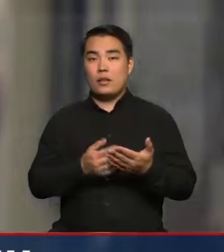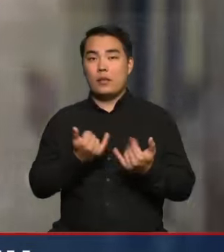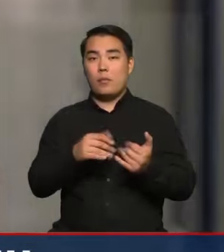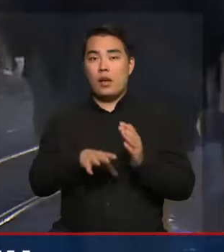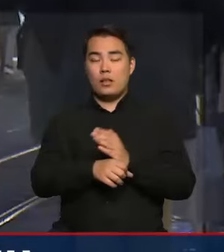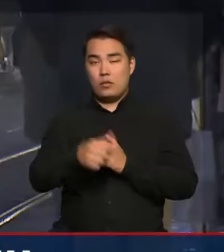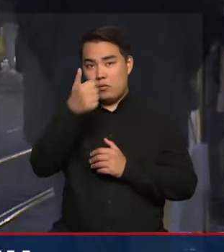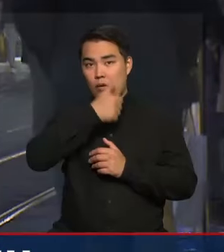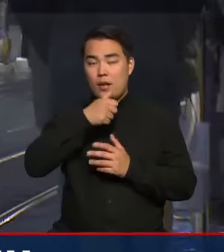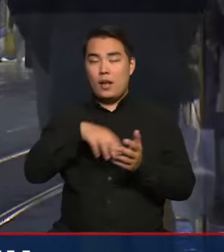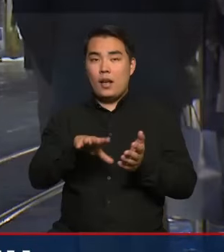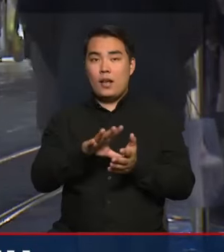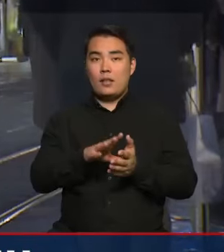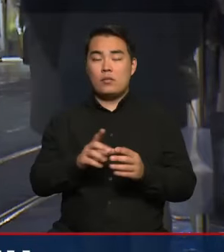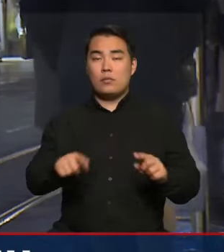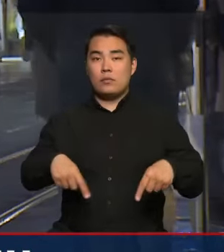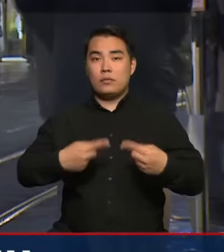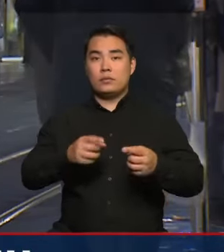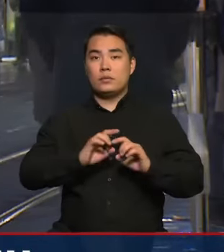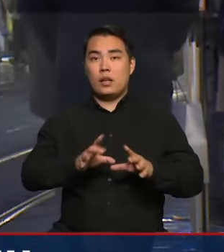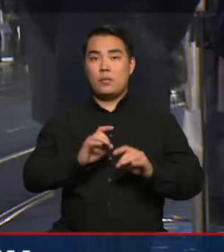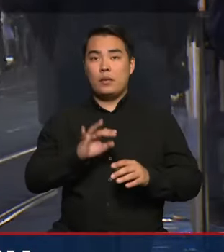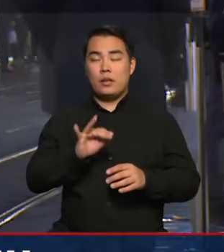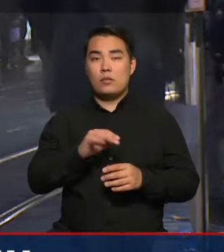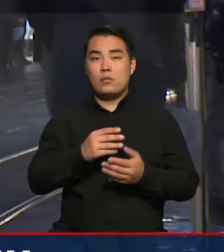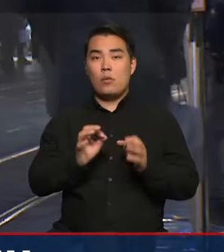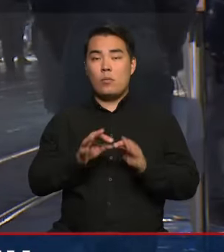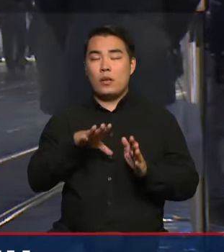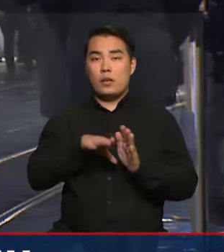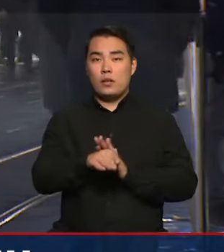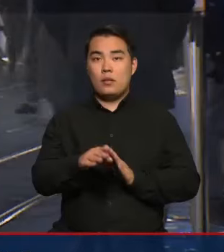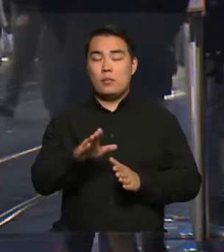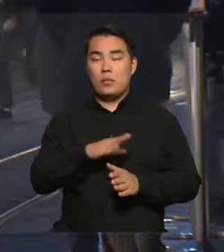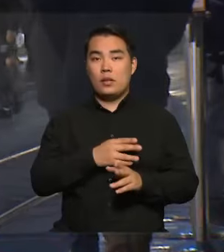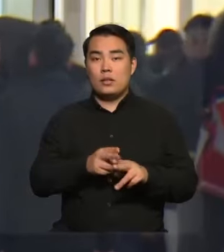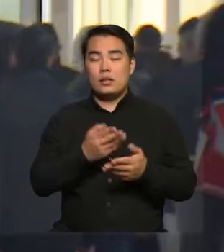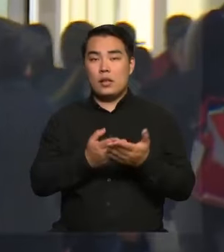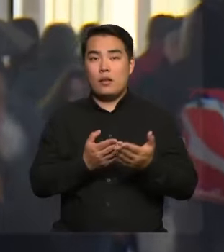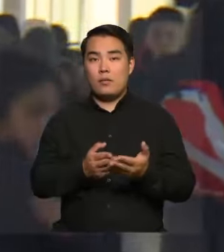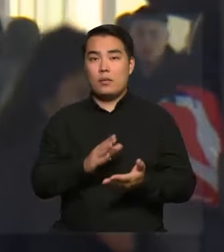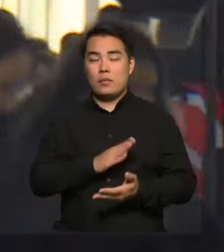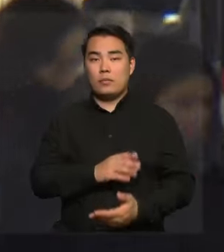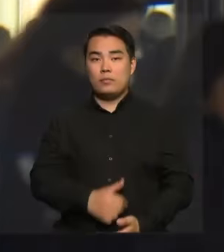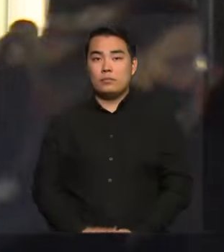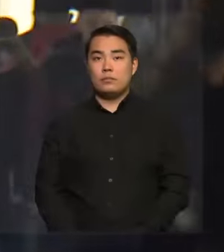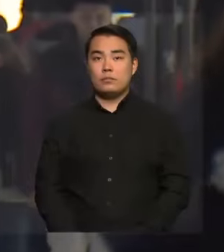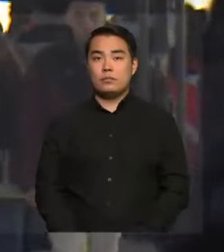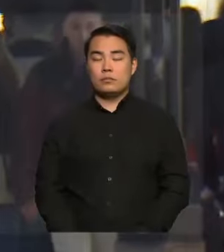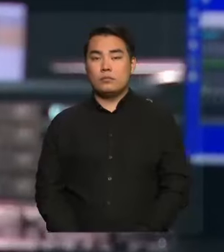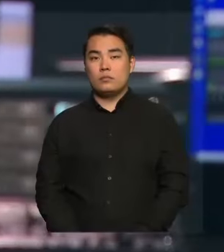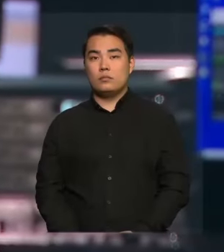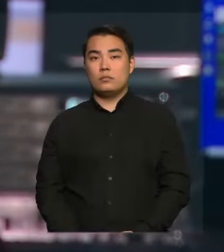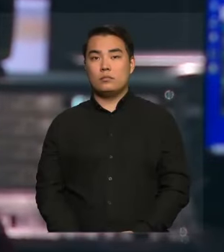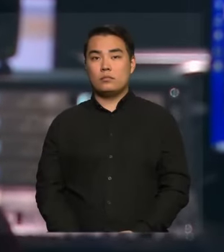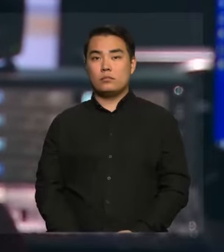электр энергиясына сұраныс күрт өскенін айтып, нормаға өзгеріс енгізуді талап етіп отыр.